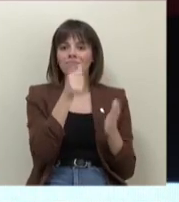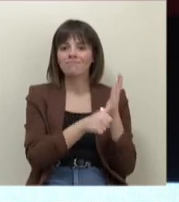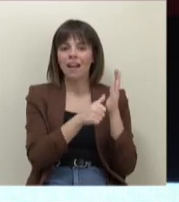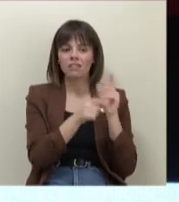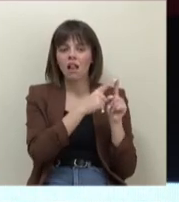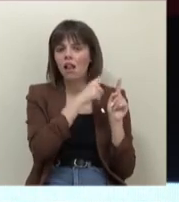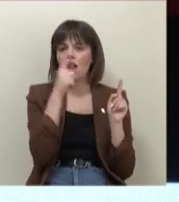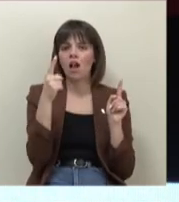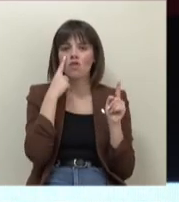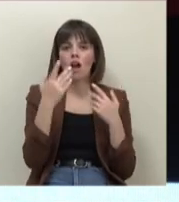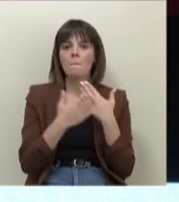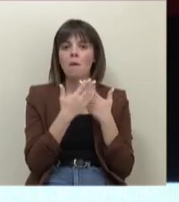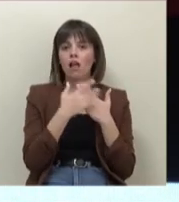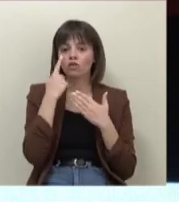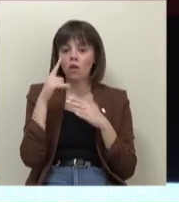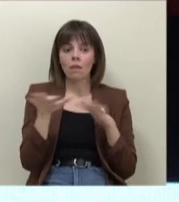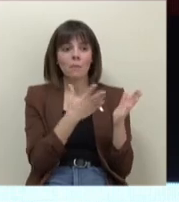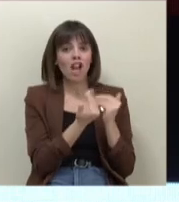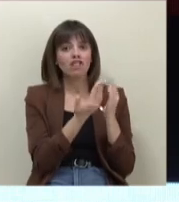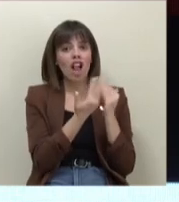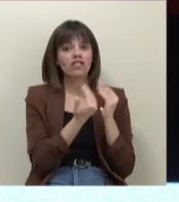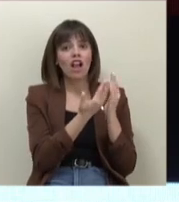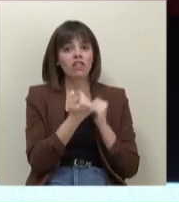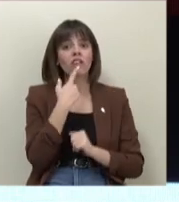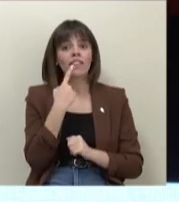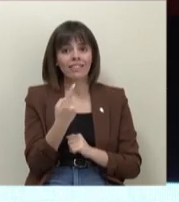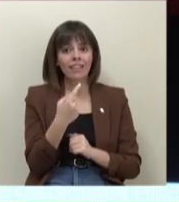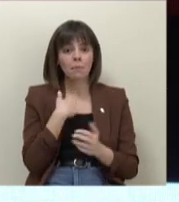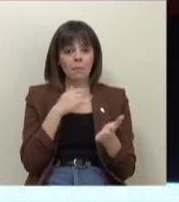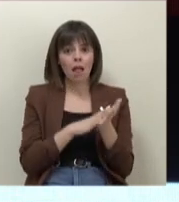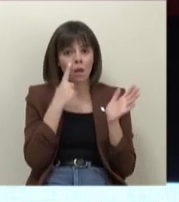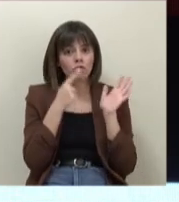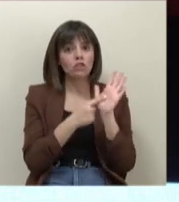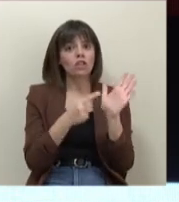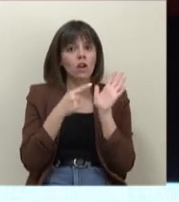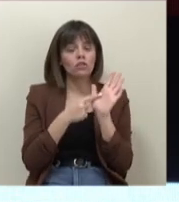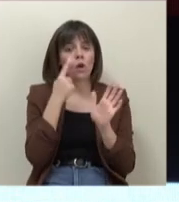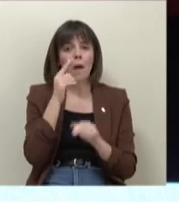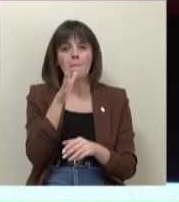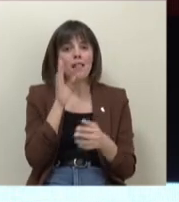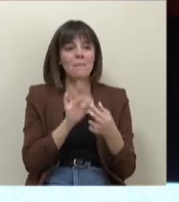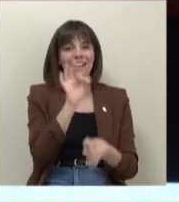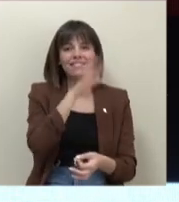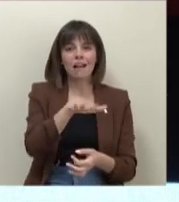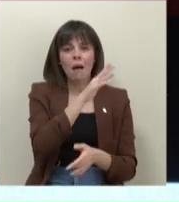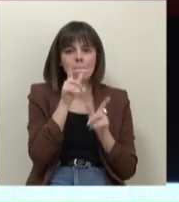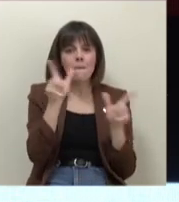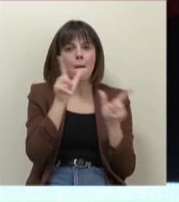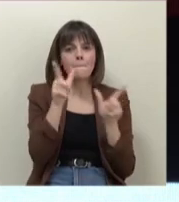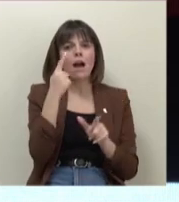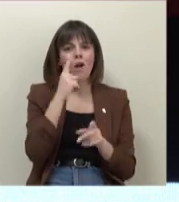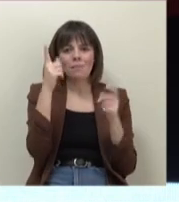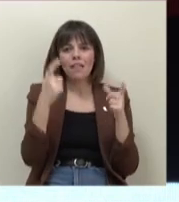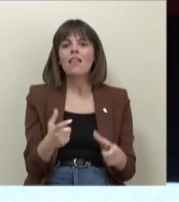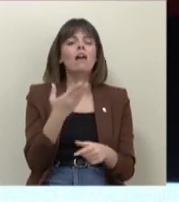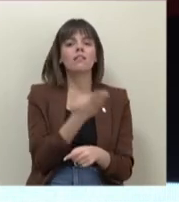99'dan beri Maraş'a deprem gelecek diye elimizle gösterdiğimiz bilim adamlarının bas bas bağırdığı bir